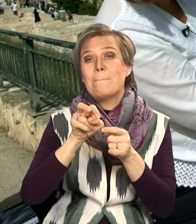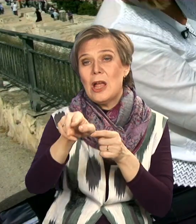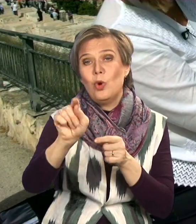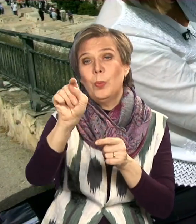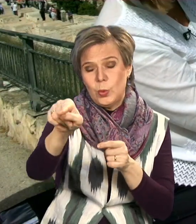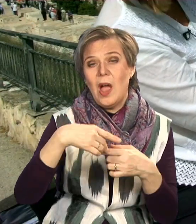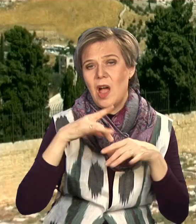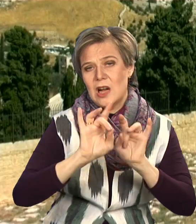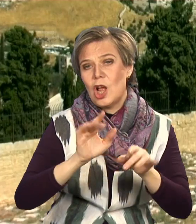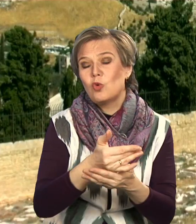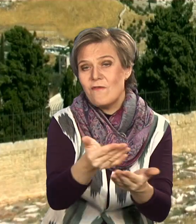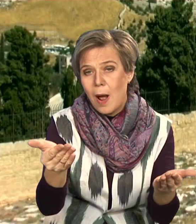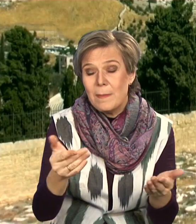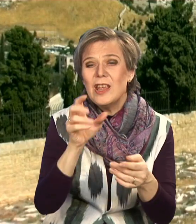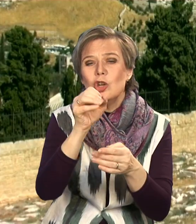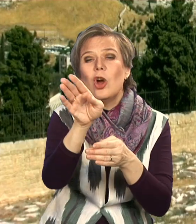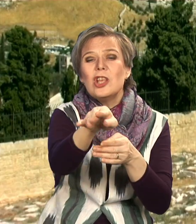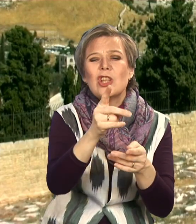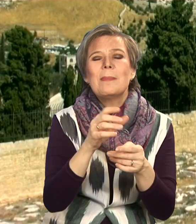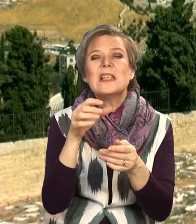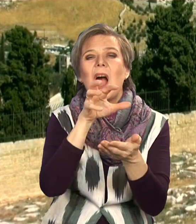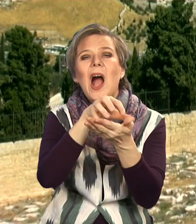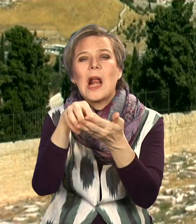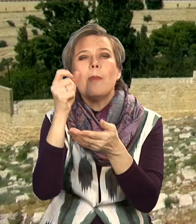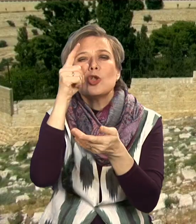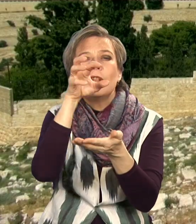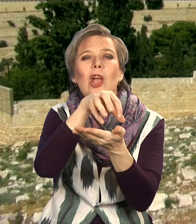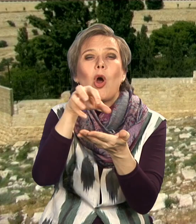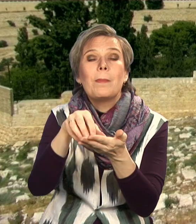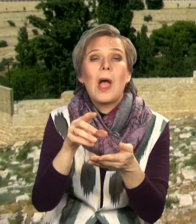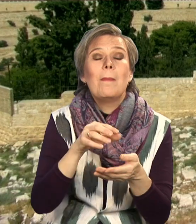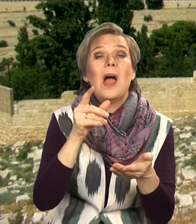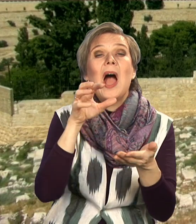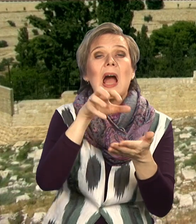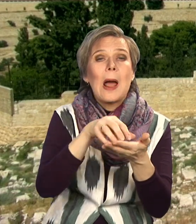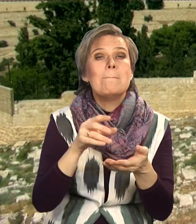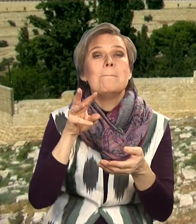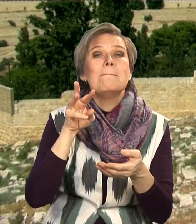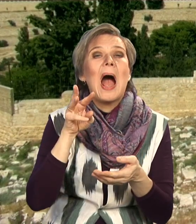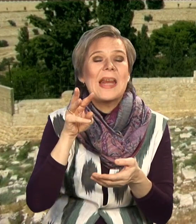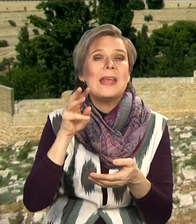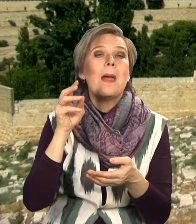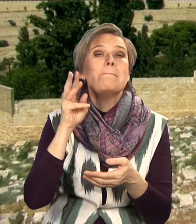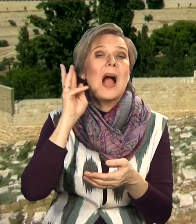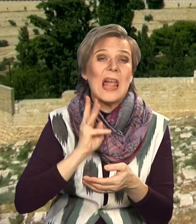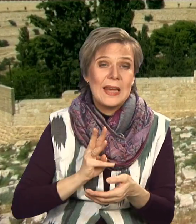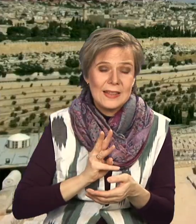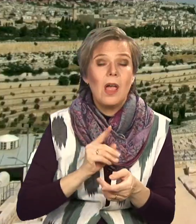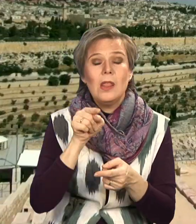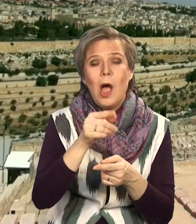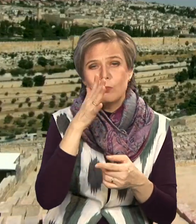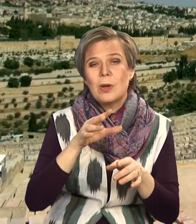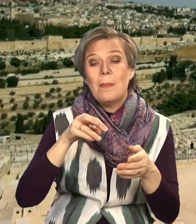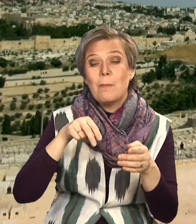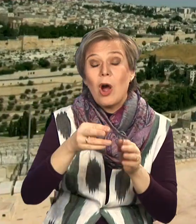потом ниже храм с золотыми куполами. Это храм Марии Магдалины, так называемая русская Гефсимания. Мы будем с вами проходить